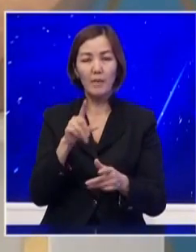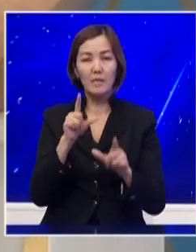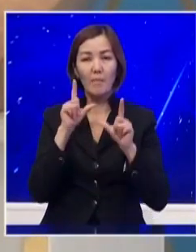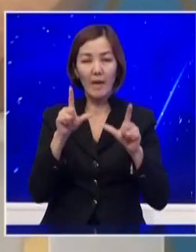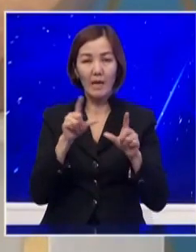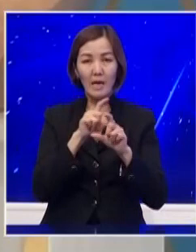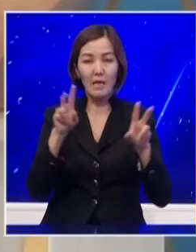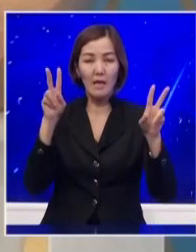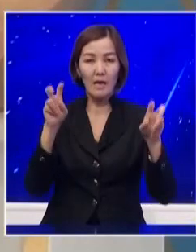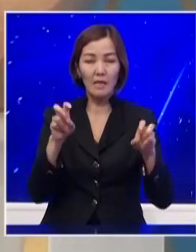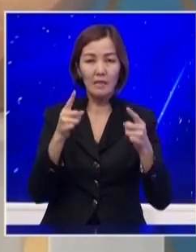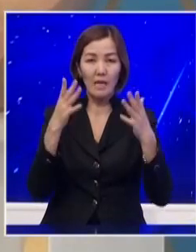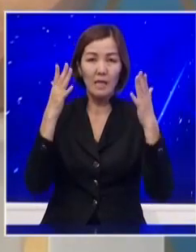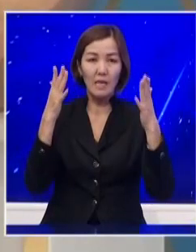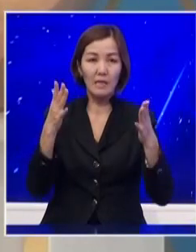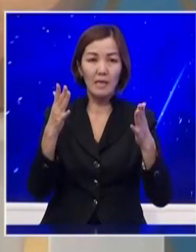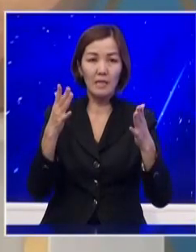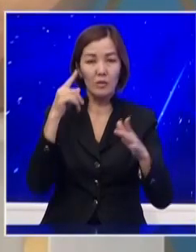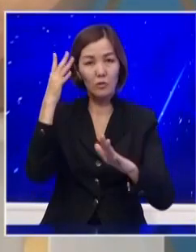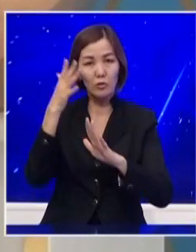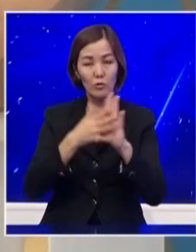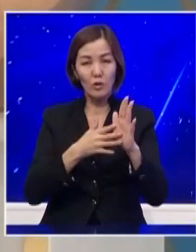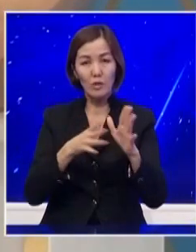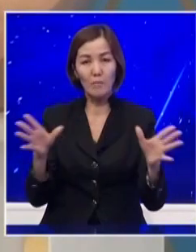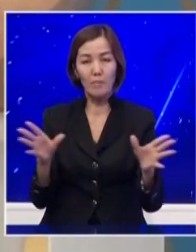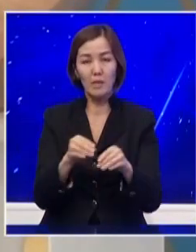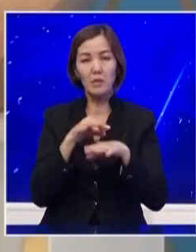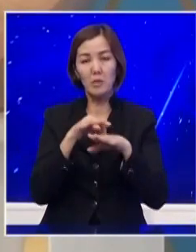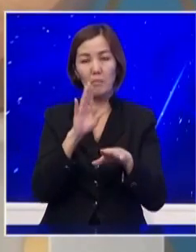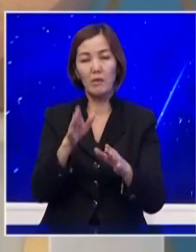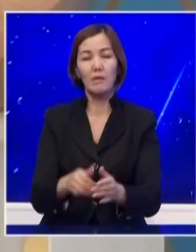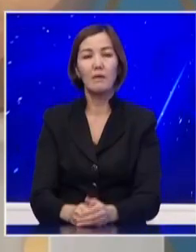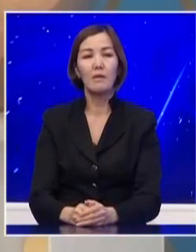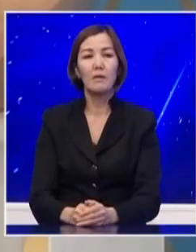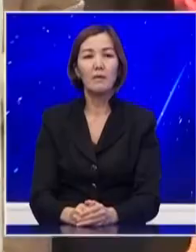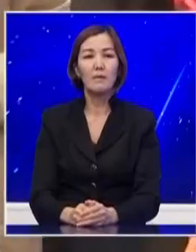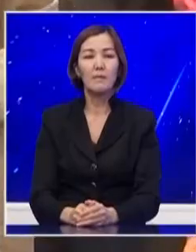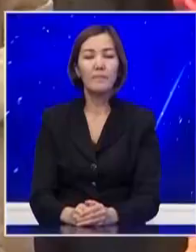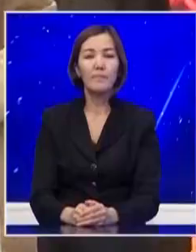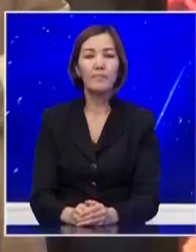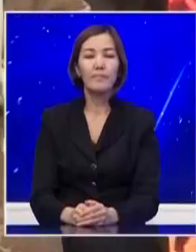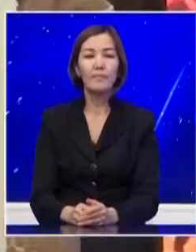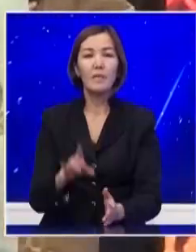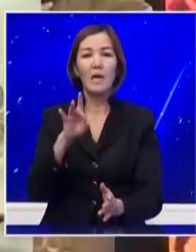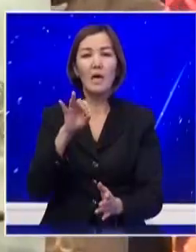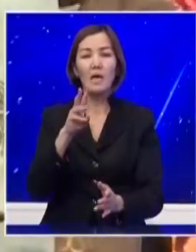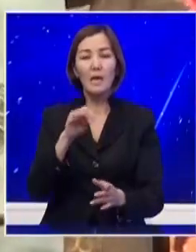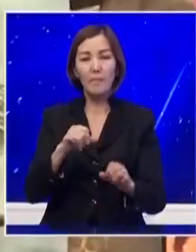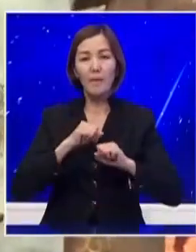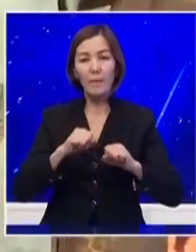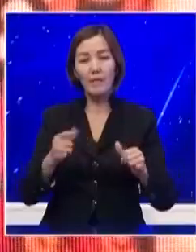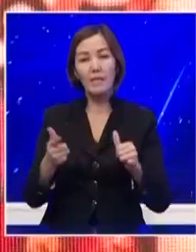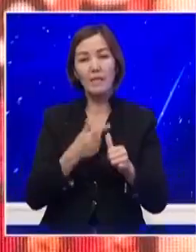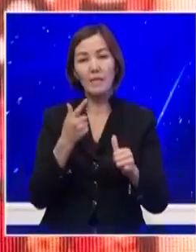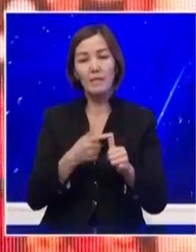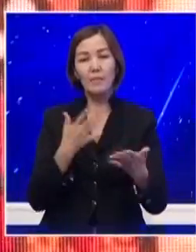жауынгерлер Алланың атын айтып тұрған түсінгенде ұрандап бірге шапқан ғой. Рух асқақ. Осылайша Райымбек батырдың есімі